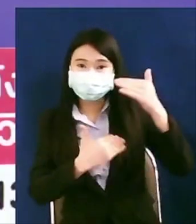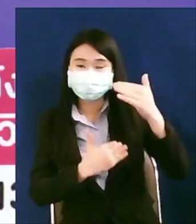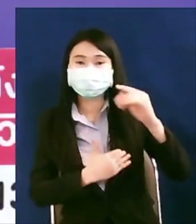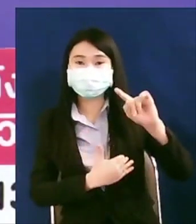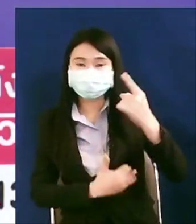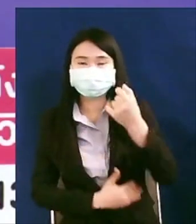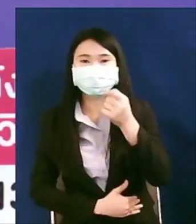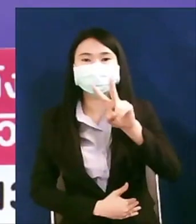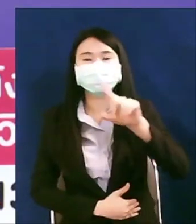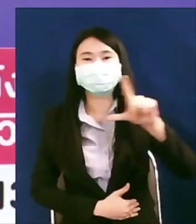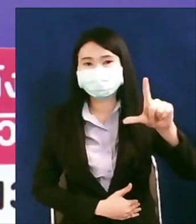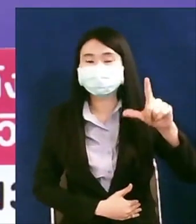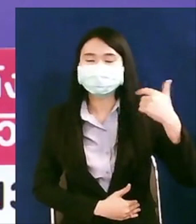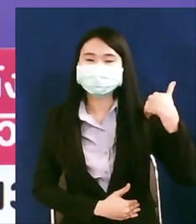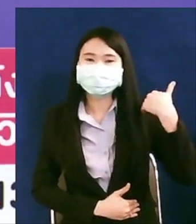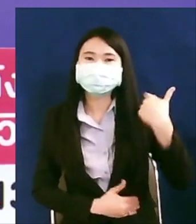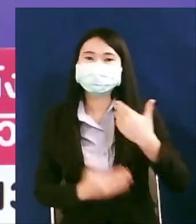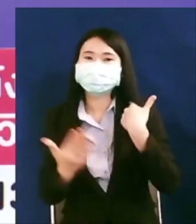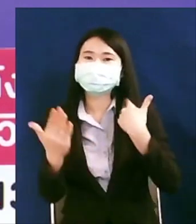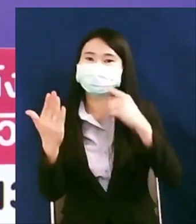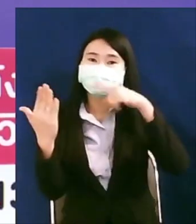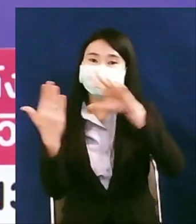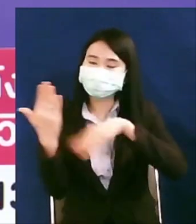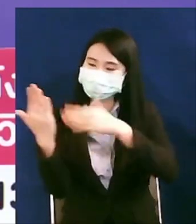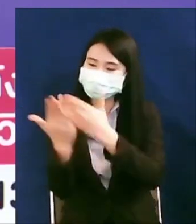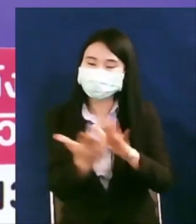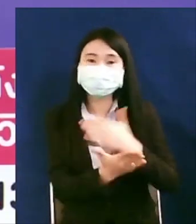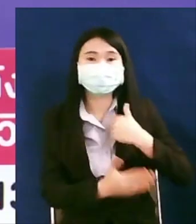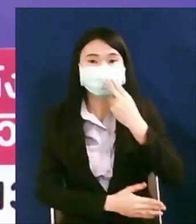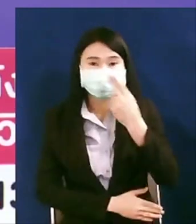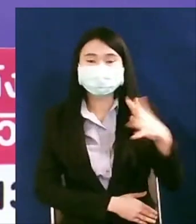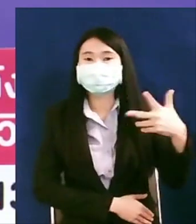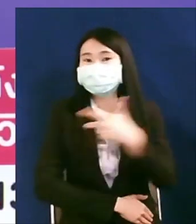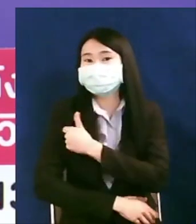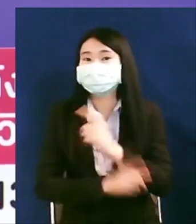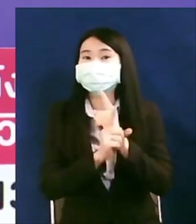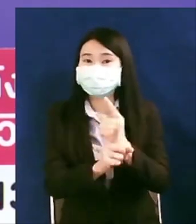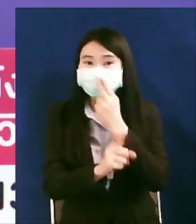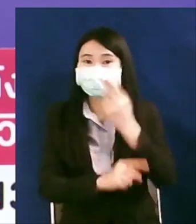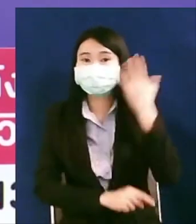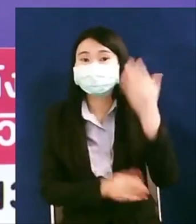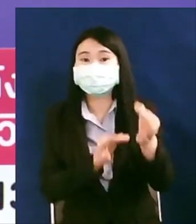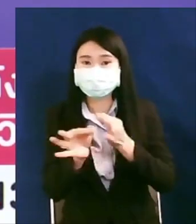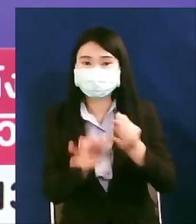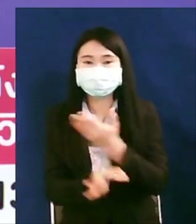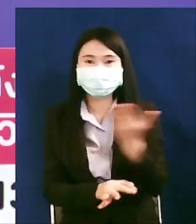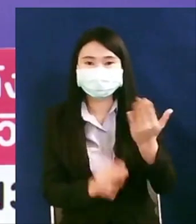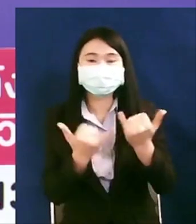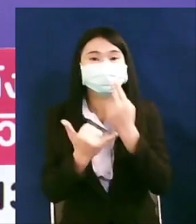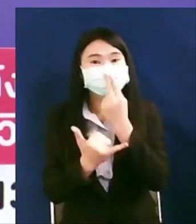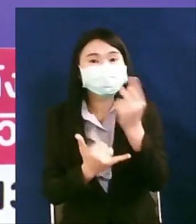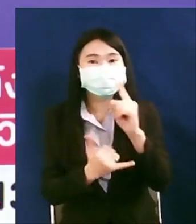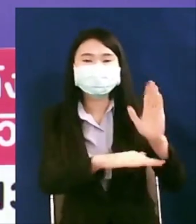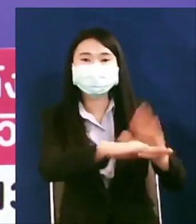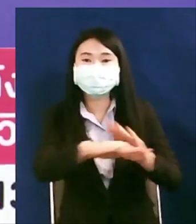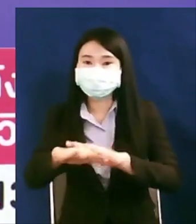12ล้านนะครับก็จะทยอยมาด้วยซึ่งก็จะมาไขว้กันกับแอสตราเซเนกาได้พอดีนะครับครับเพราะฉะนั้นก็ขอย้ำ